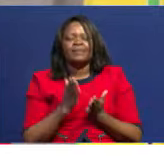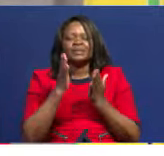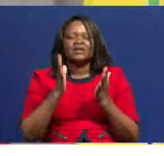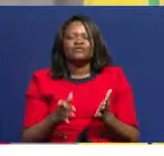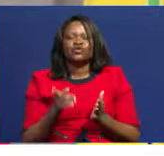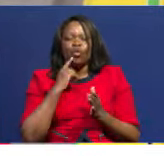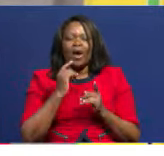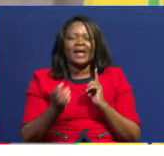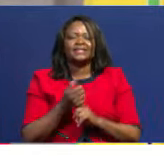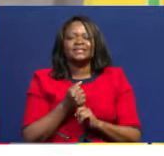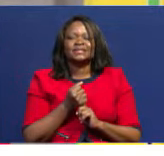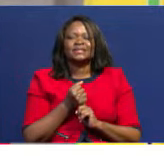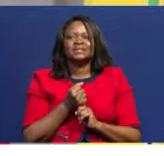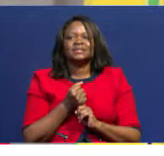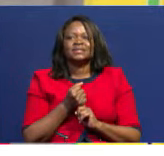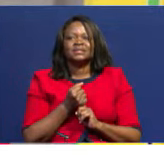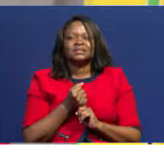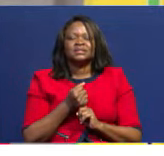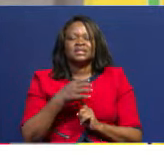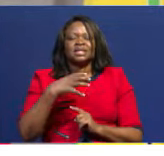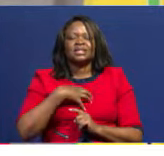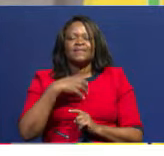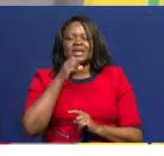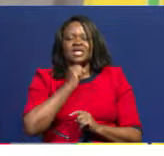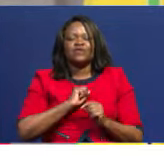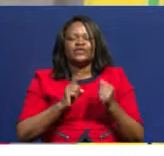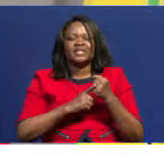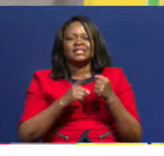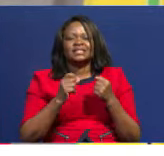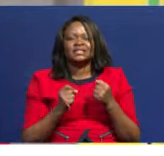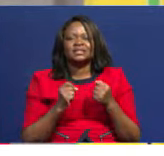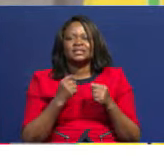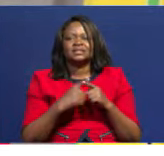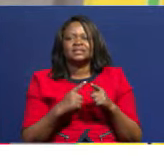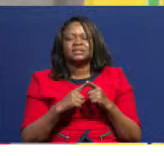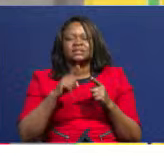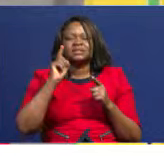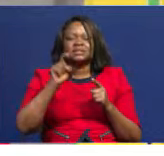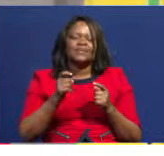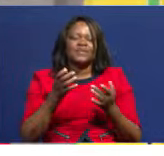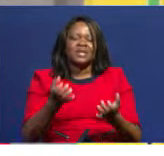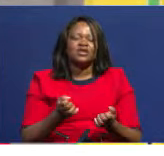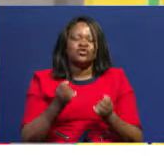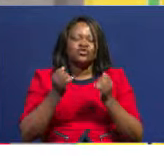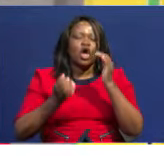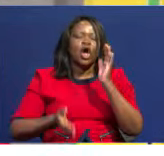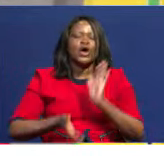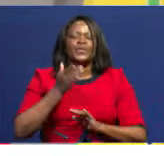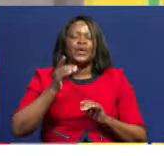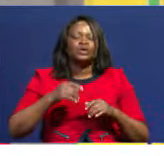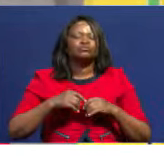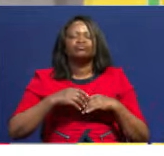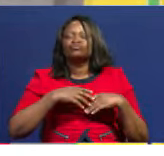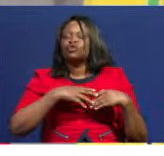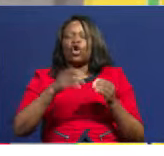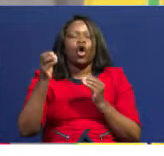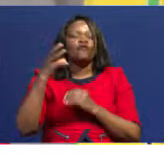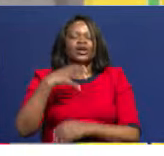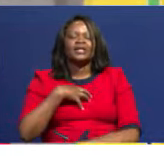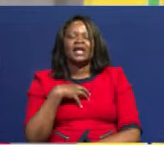servants who attain the retirement age of 60 shall be required to immediately proceed on